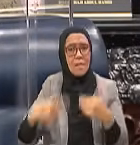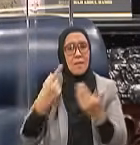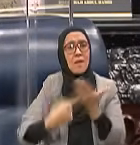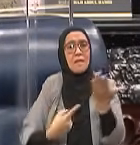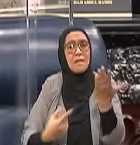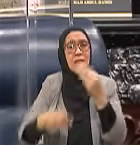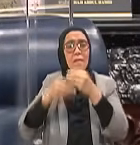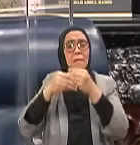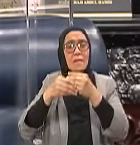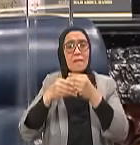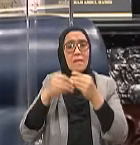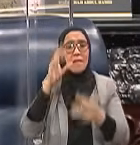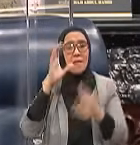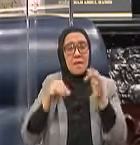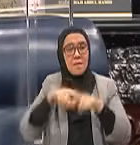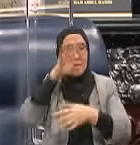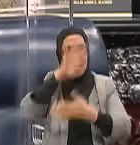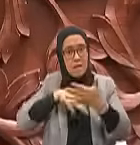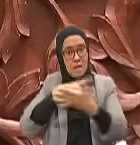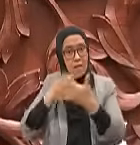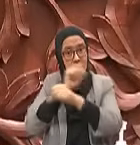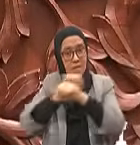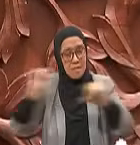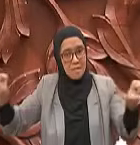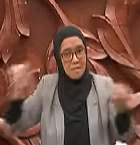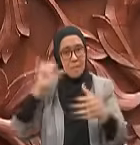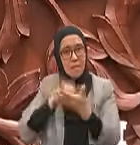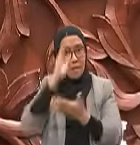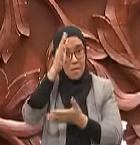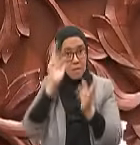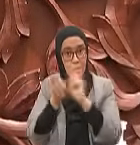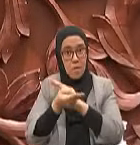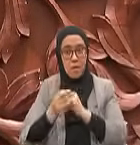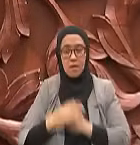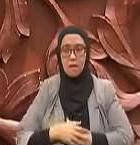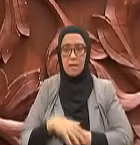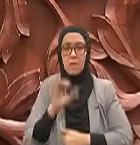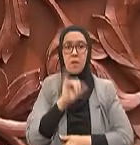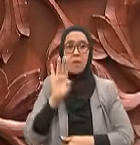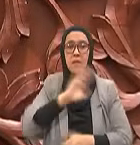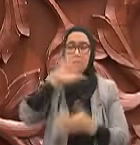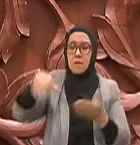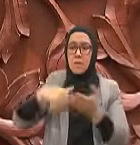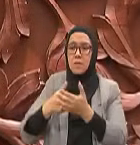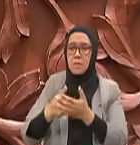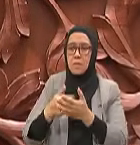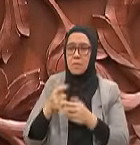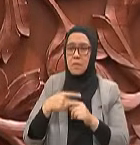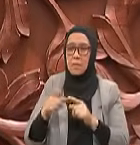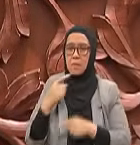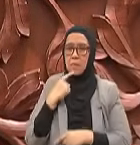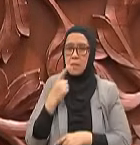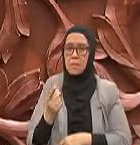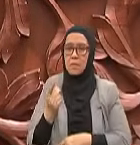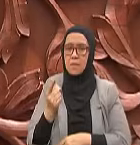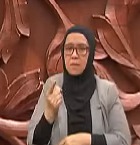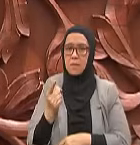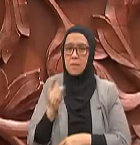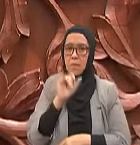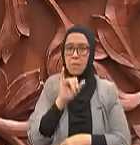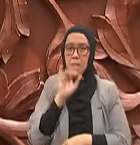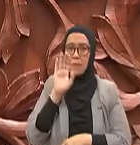Jawa siap akan berubah ngesip sih Jawa semuanya tadi yang mematikan kutu itulah contohnya seorang pemeran